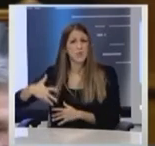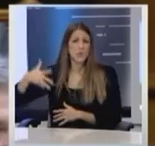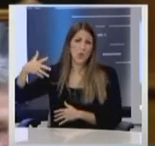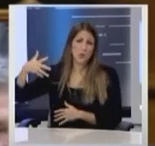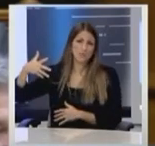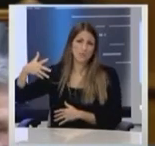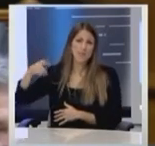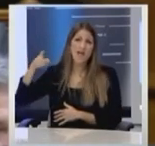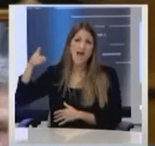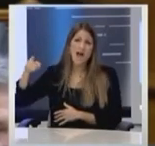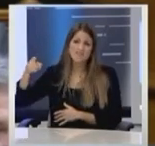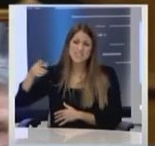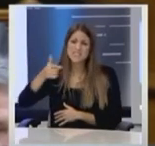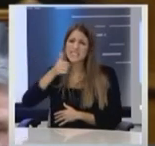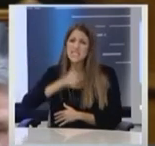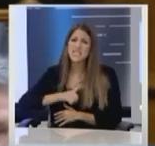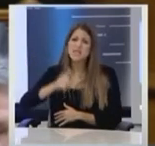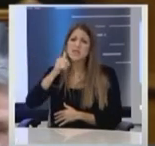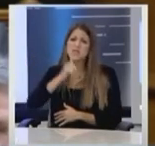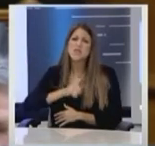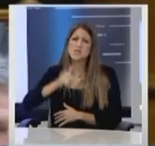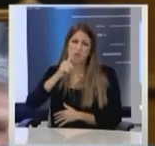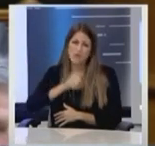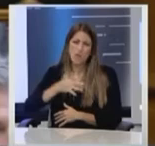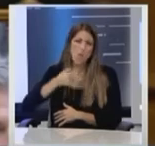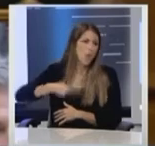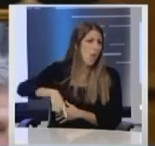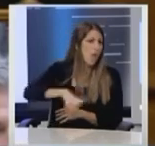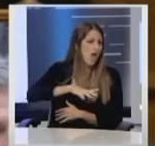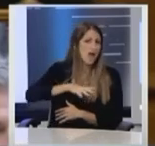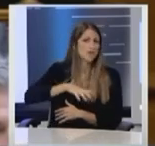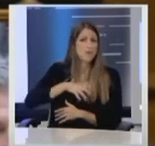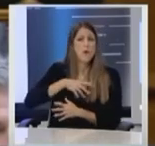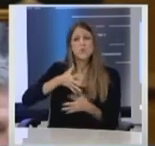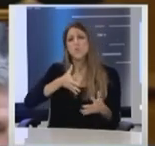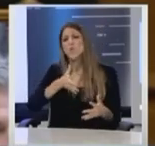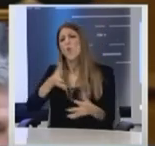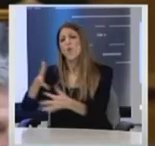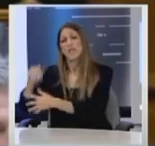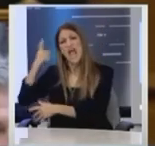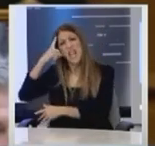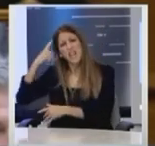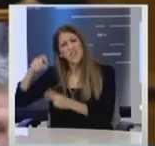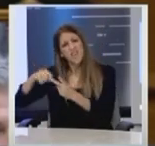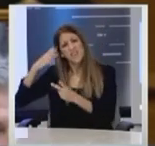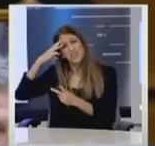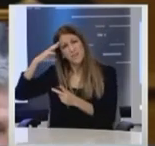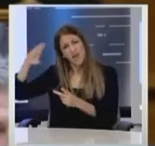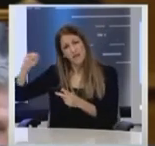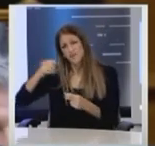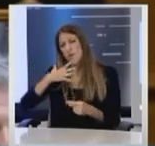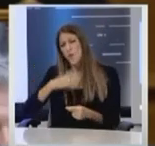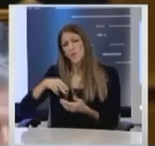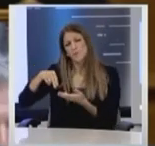που υφίστανται τρομακτικό μπούλινγκ στα λύκεια, είτε εξαιτίας των